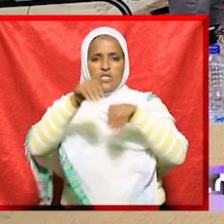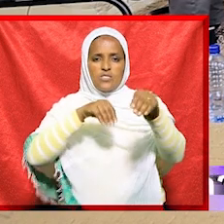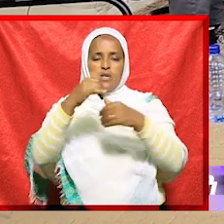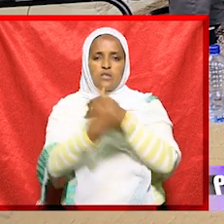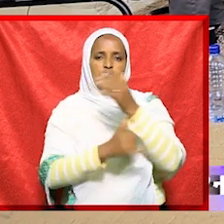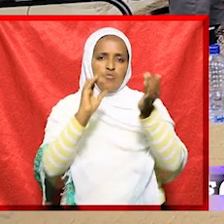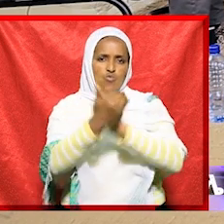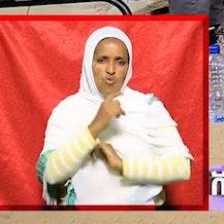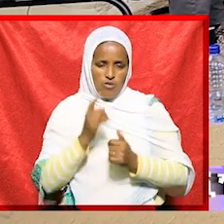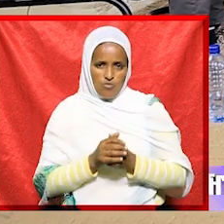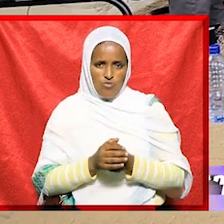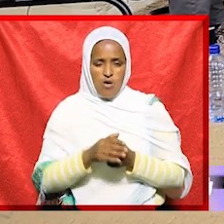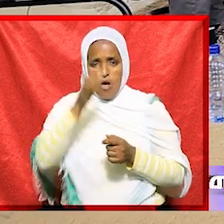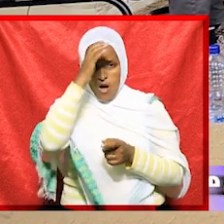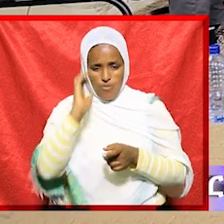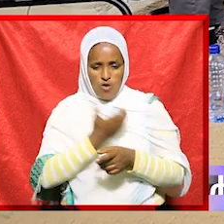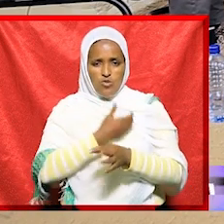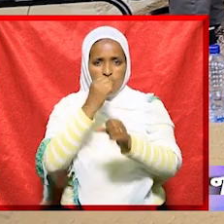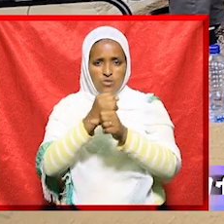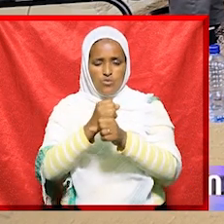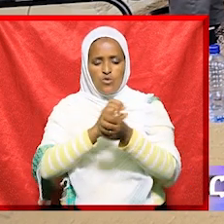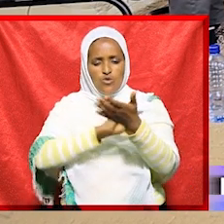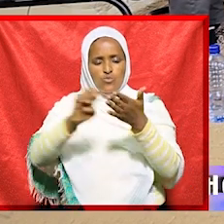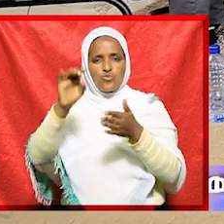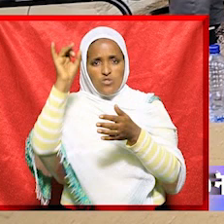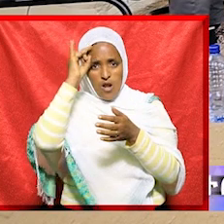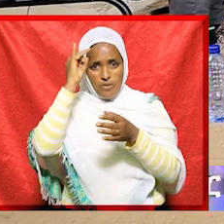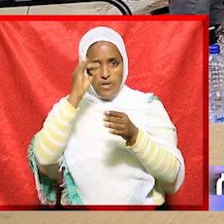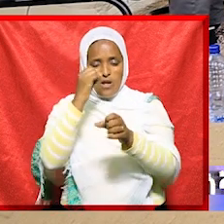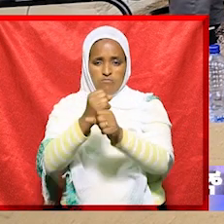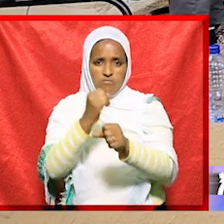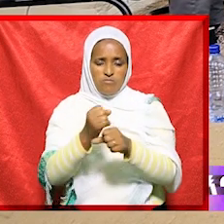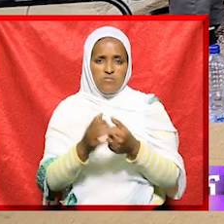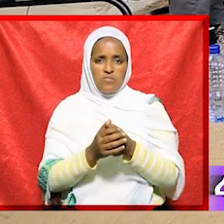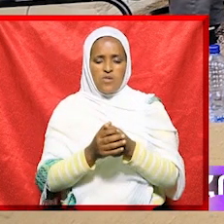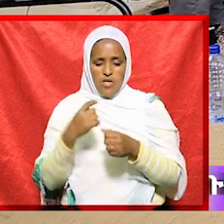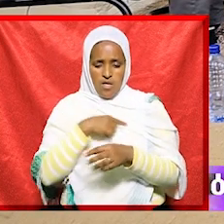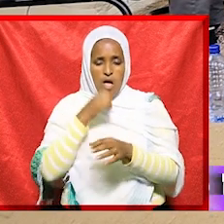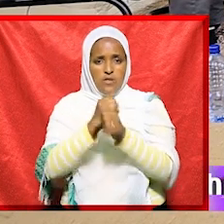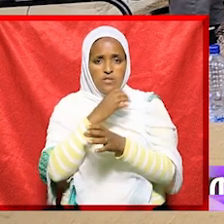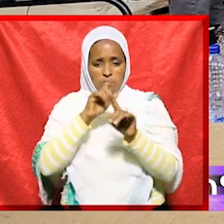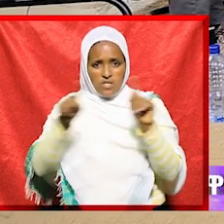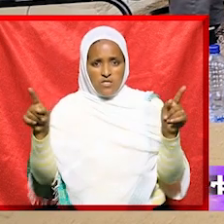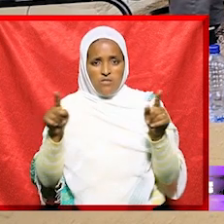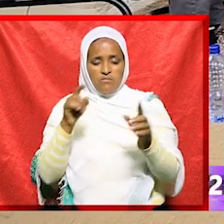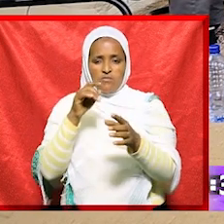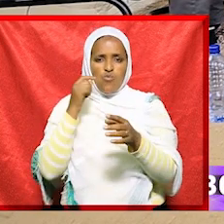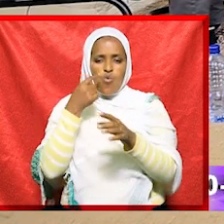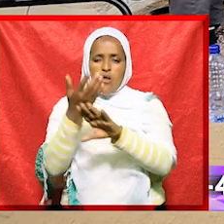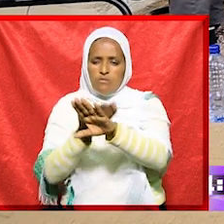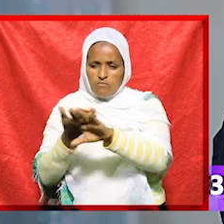ሀገር መሆኗ ነው። አባቶቻችን የሰሩትን ቅዱስ ላሊበላን ለመጠገን አንሰራም፣ ግን ለመጠገን